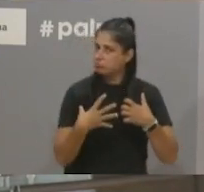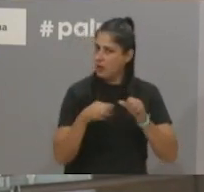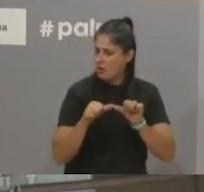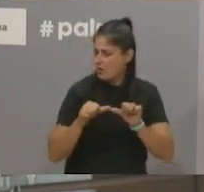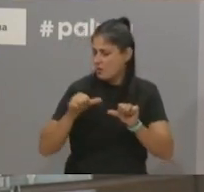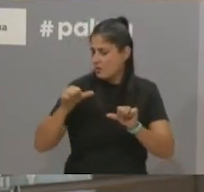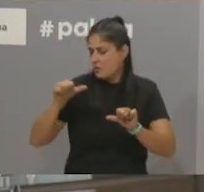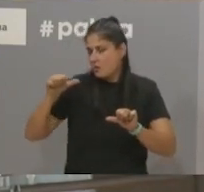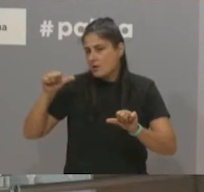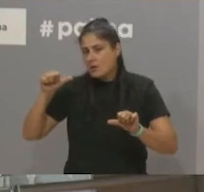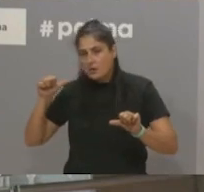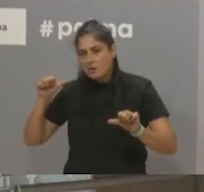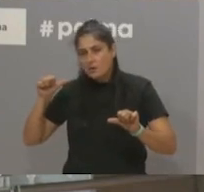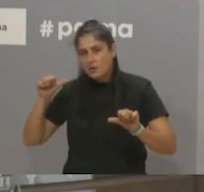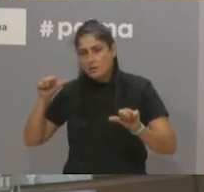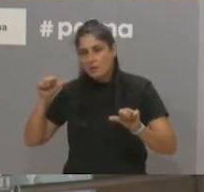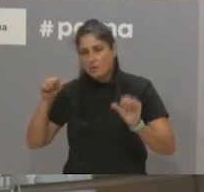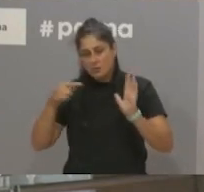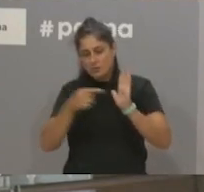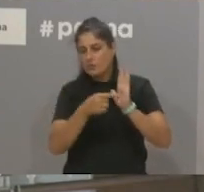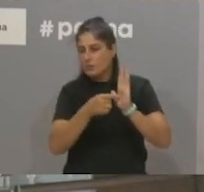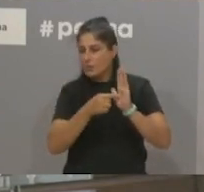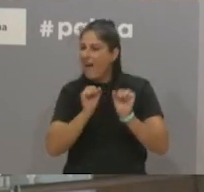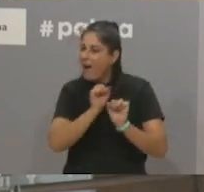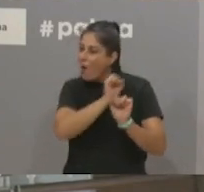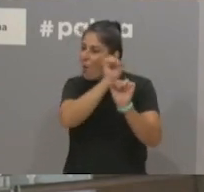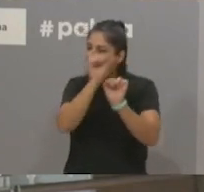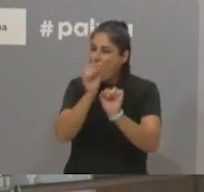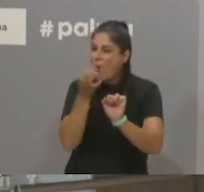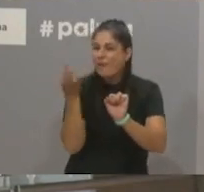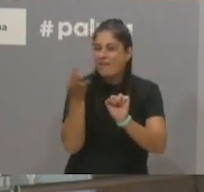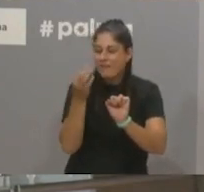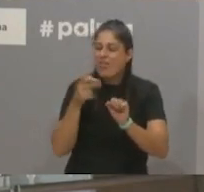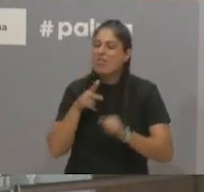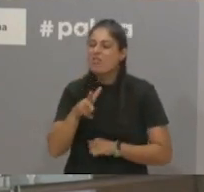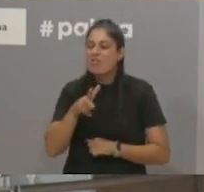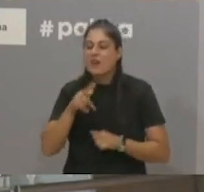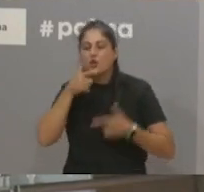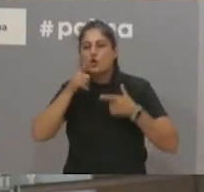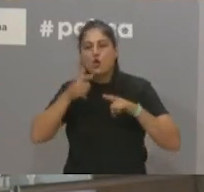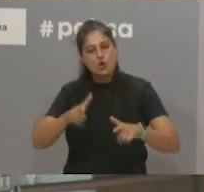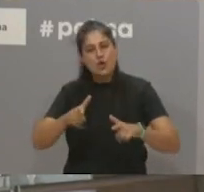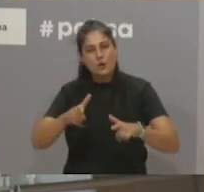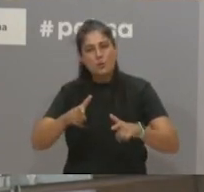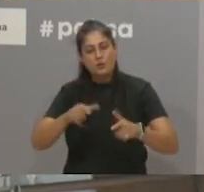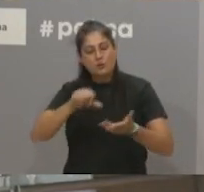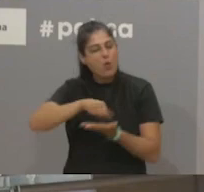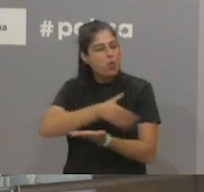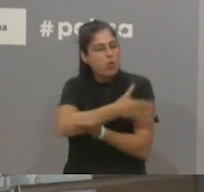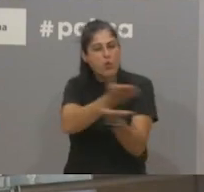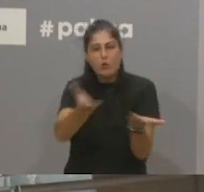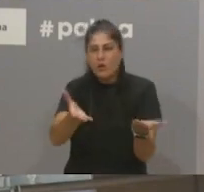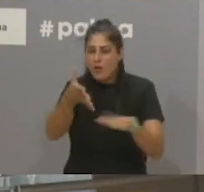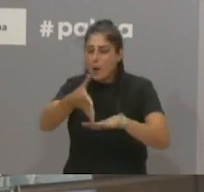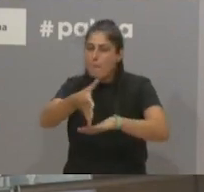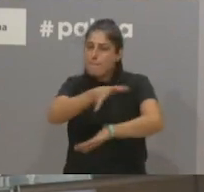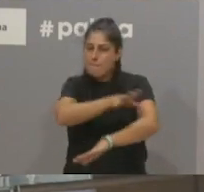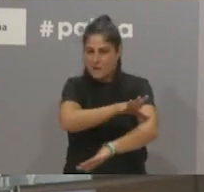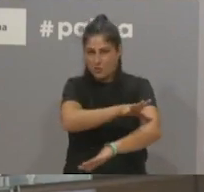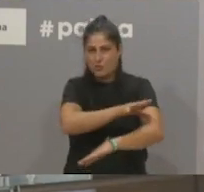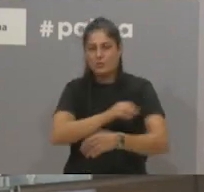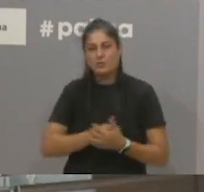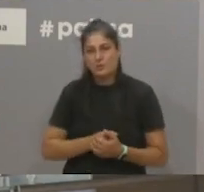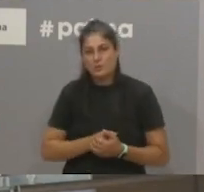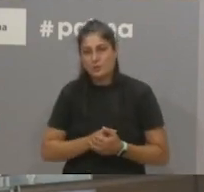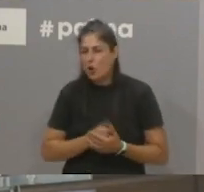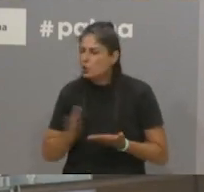de tots aquests anys, queden salvaguardats els drets lingüístics de tots els ciutadans del municipi, de tots.